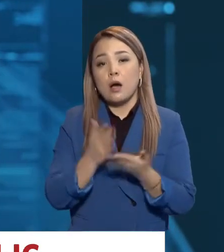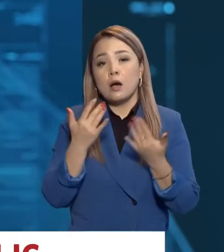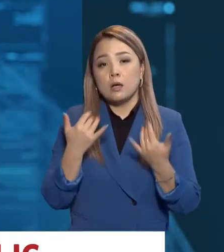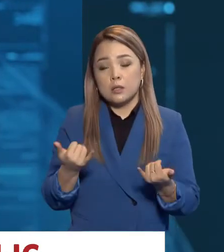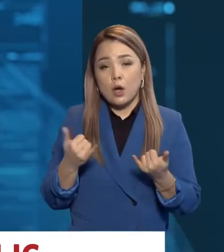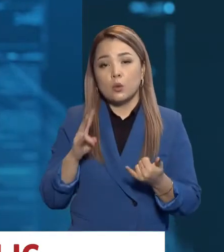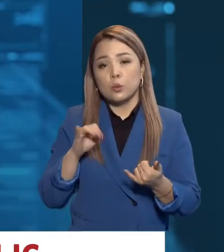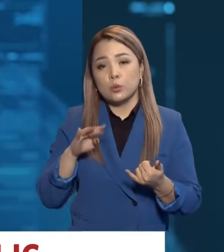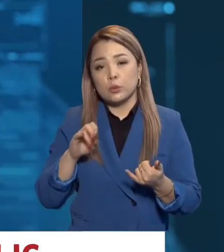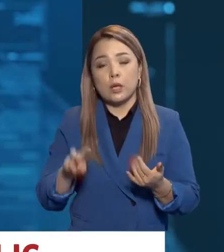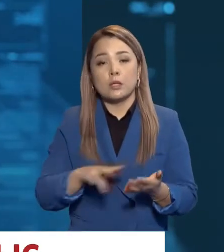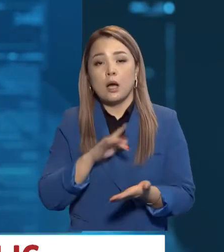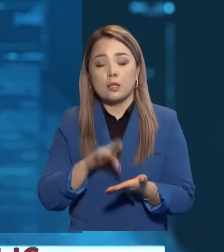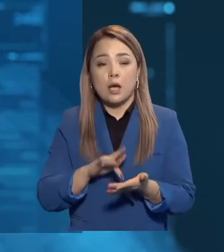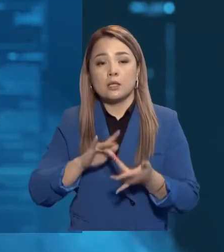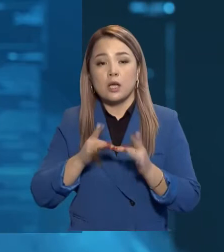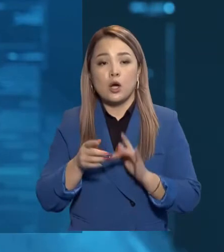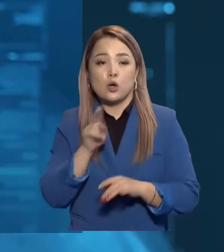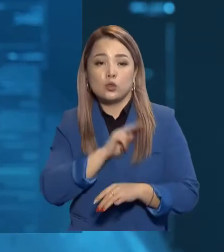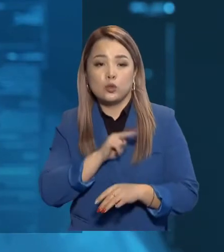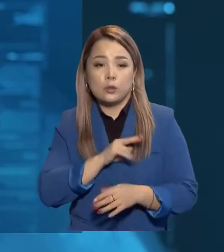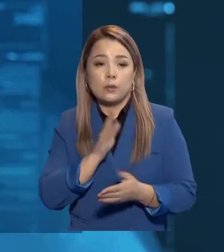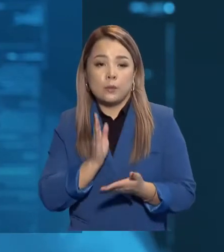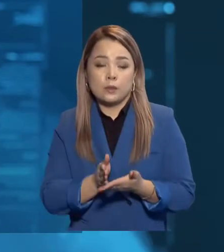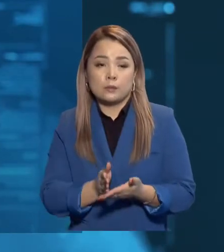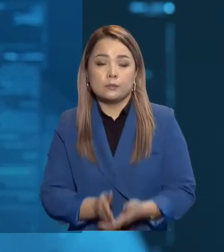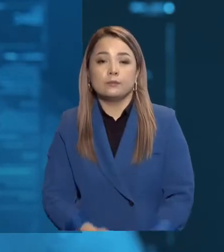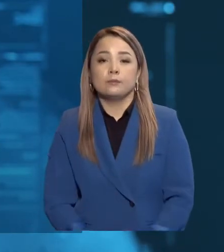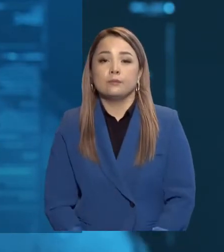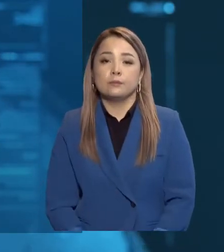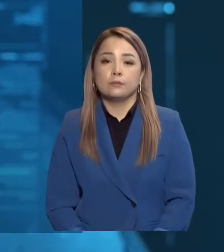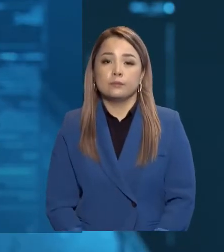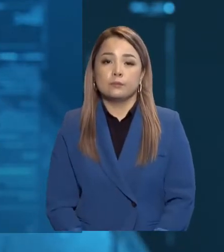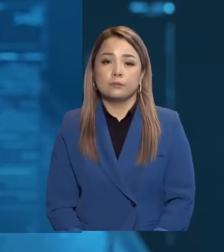қазір Нұр-Сұлтан қаласында интернет желісі жұмыс істеп тұр.